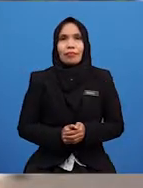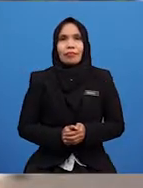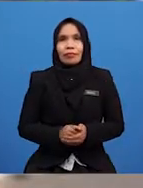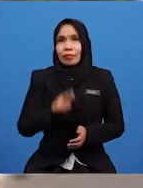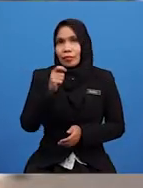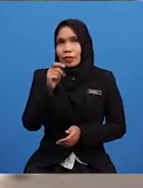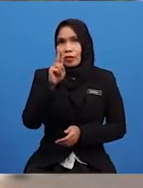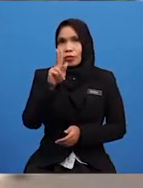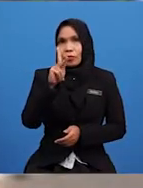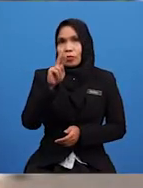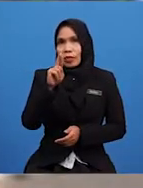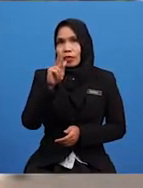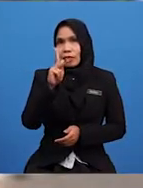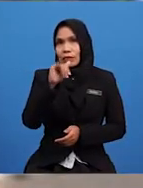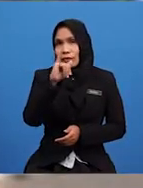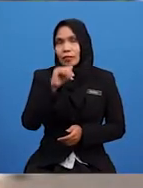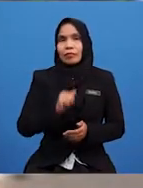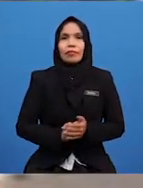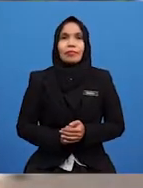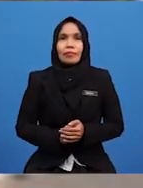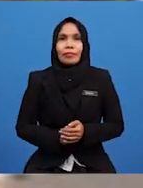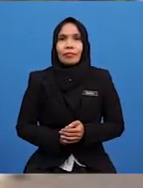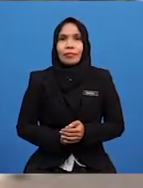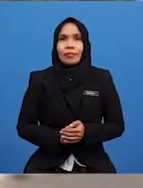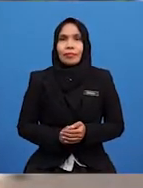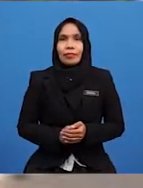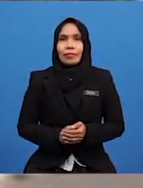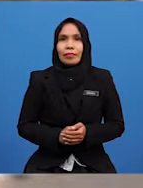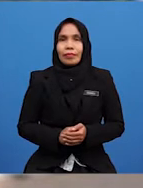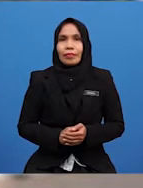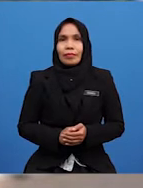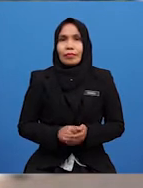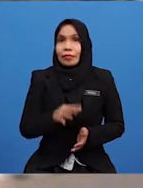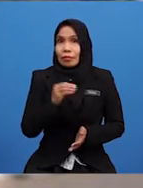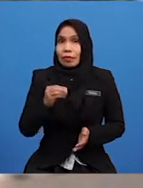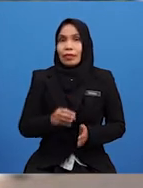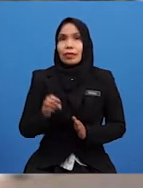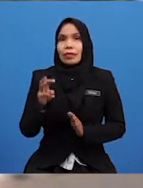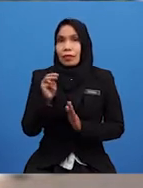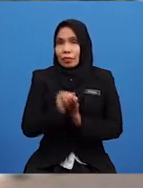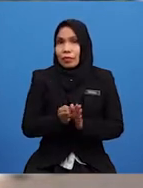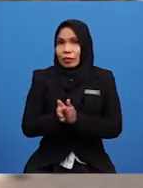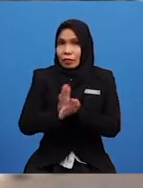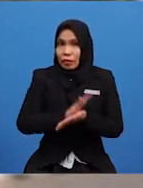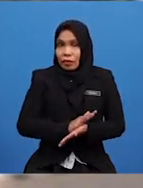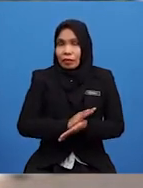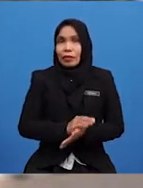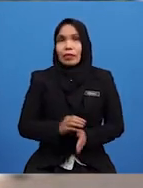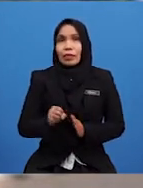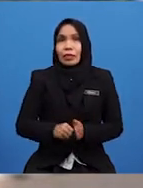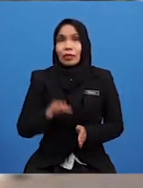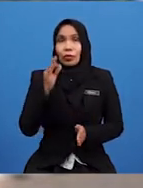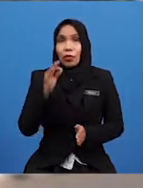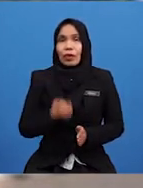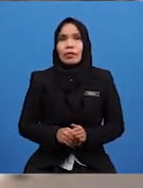Kesannya, Melaka muncul sebagai pusat perdagangan dan penyebaran Islam yang ulung di alam